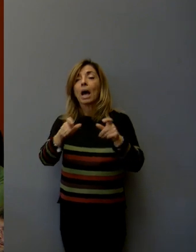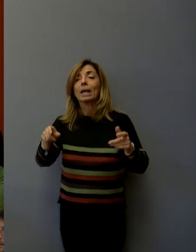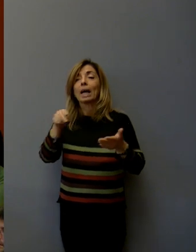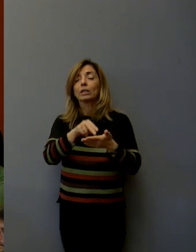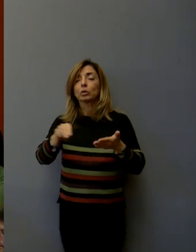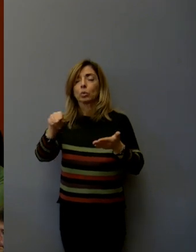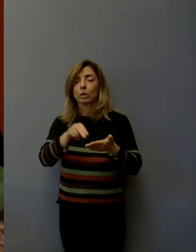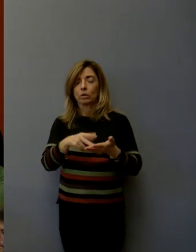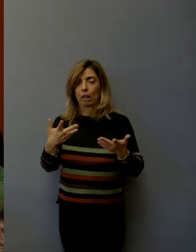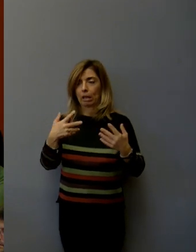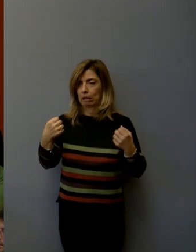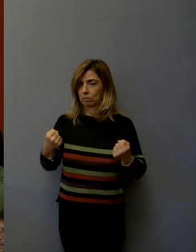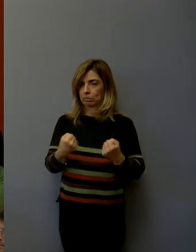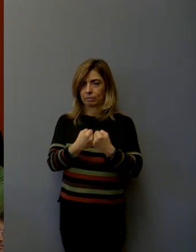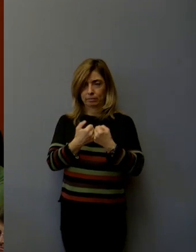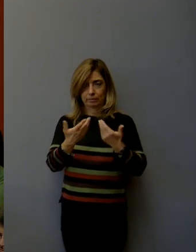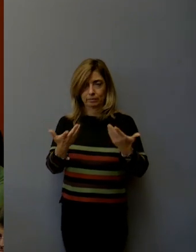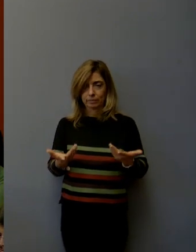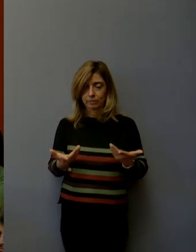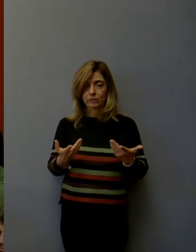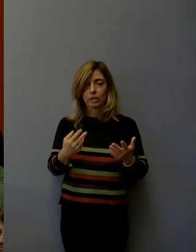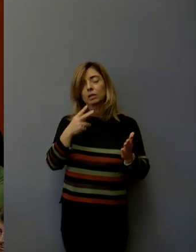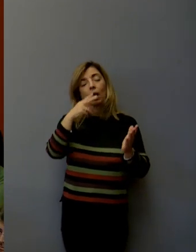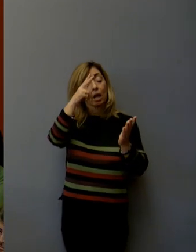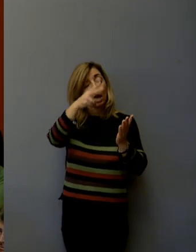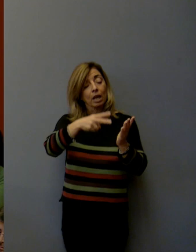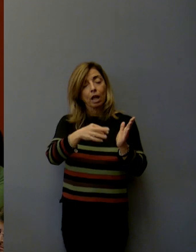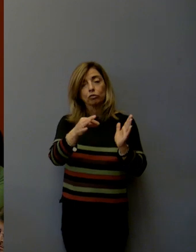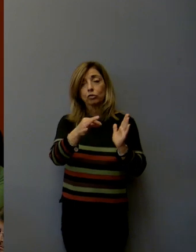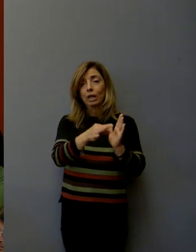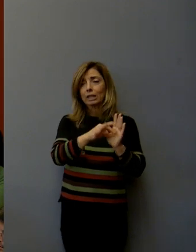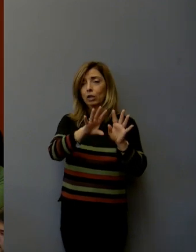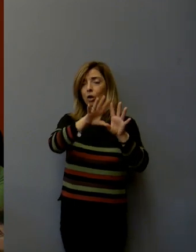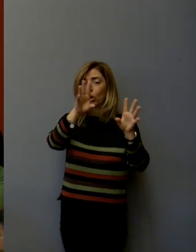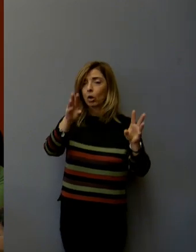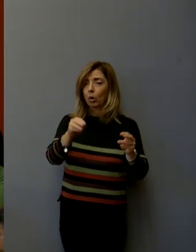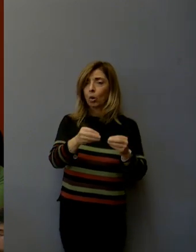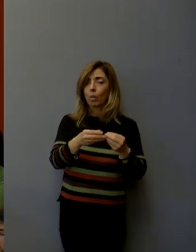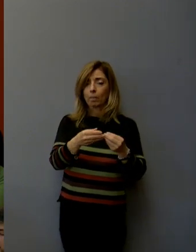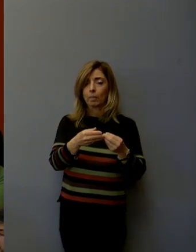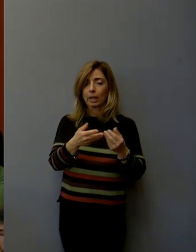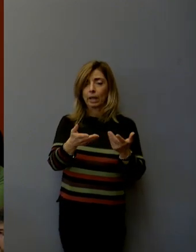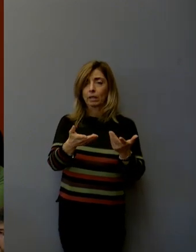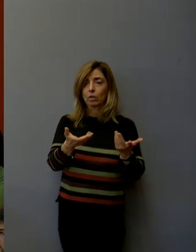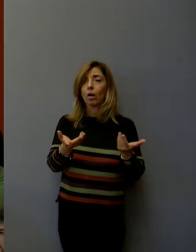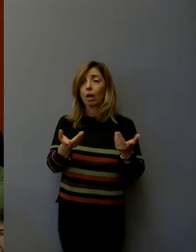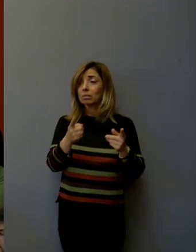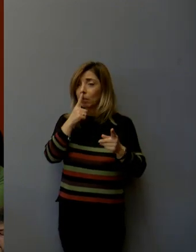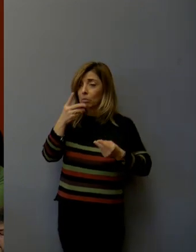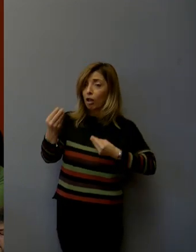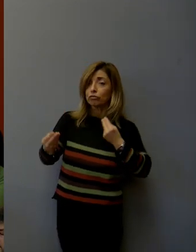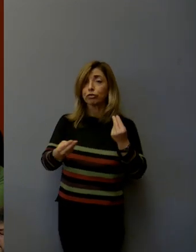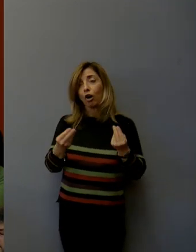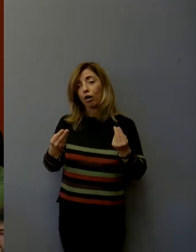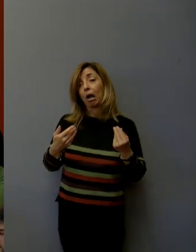dire completa dell'articolo perché sennò anch'io gioco mi Cito i Commi che mi vengono bene Quindi come dire la